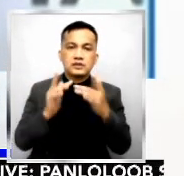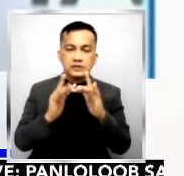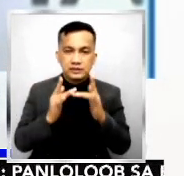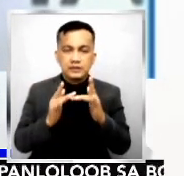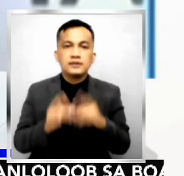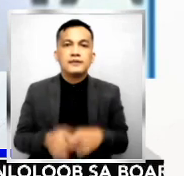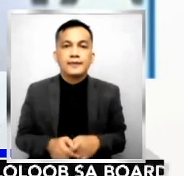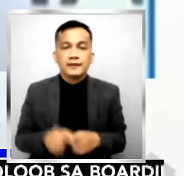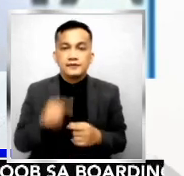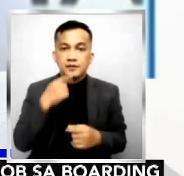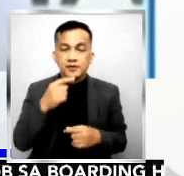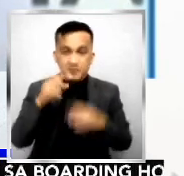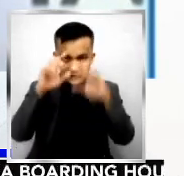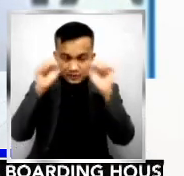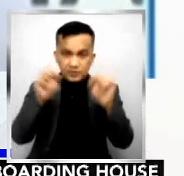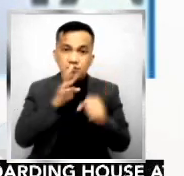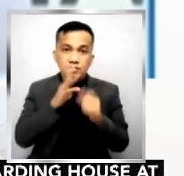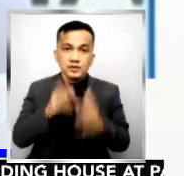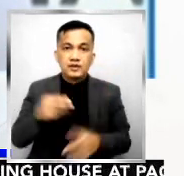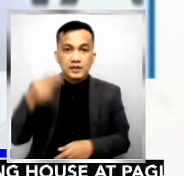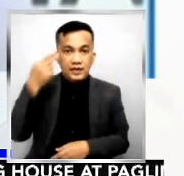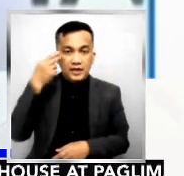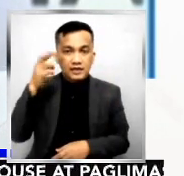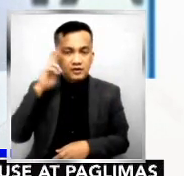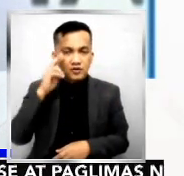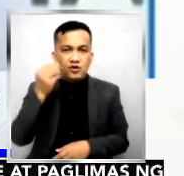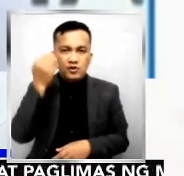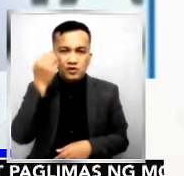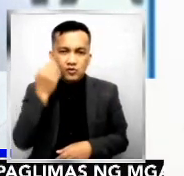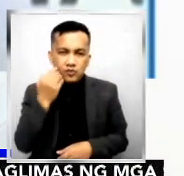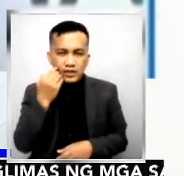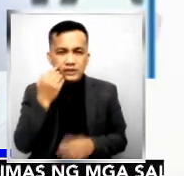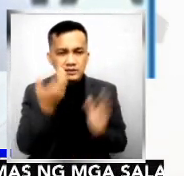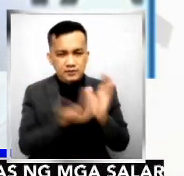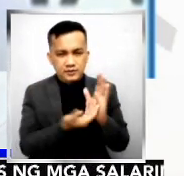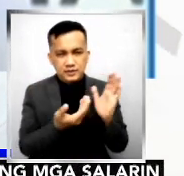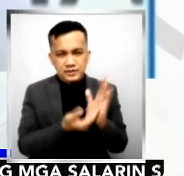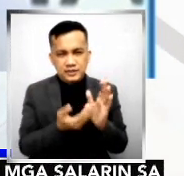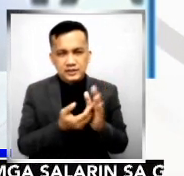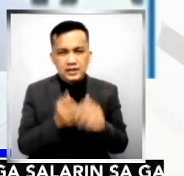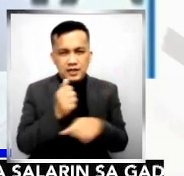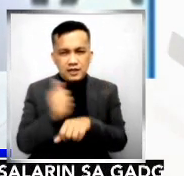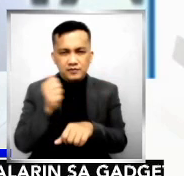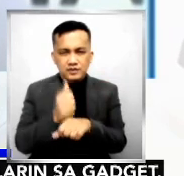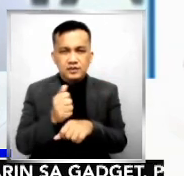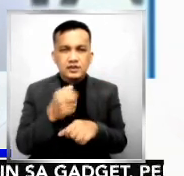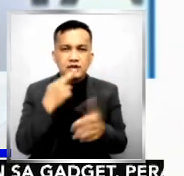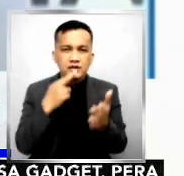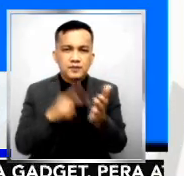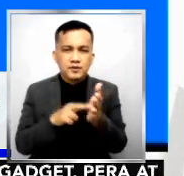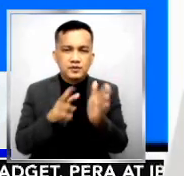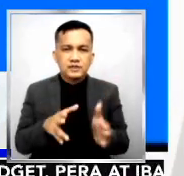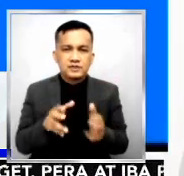Roque, kulang sa merito ang aligasyon ng Reporters Without Borders.